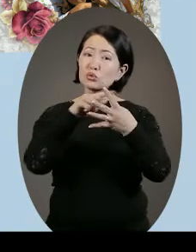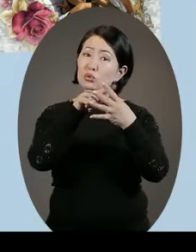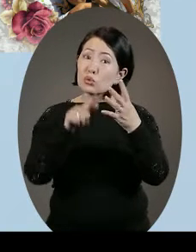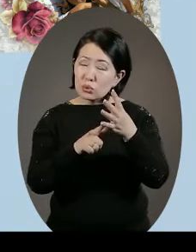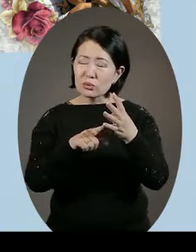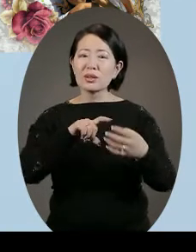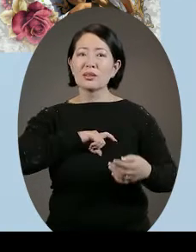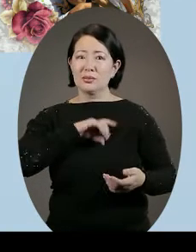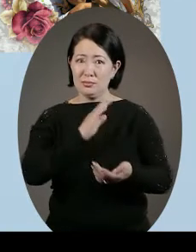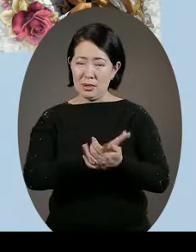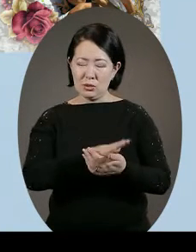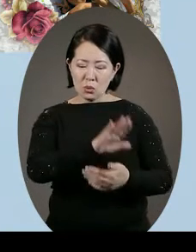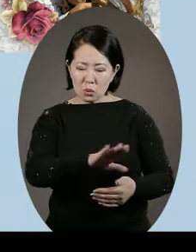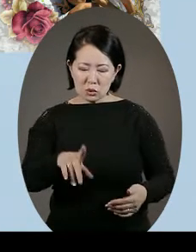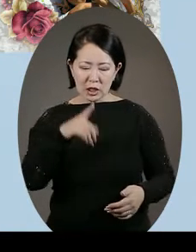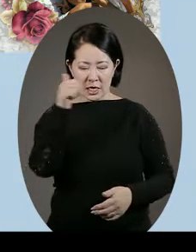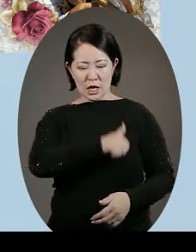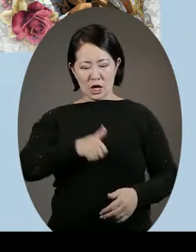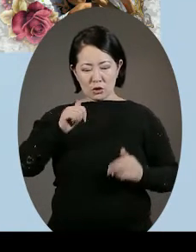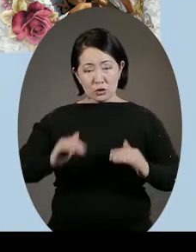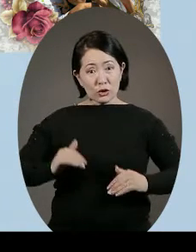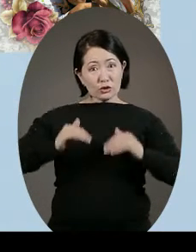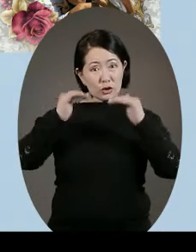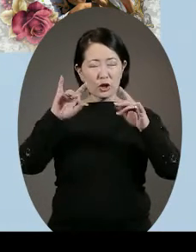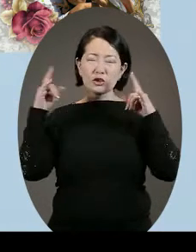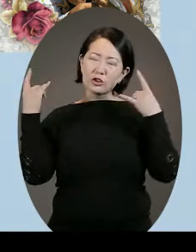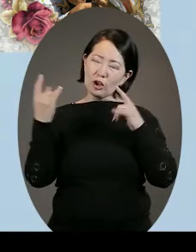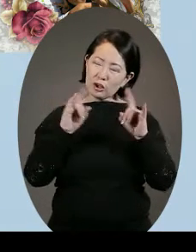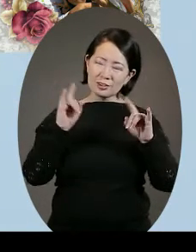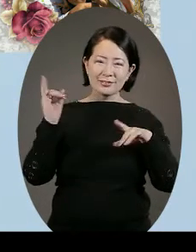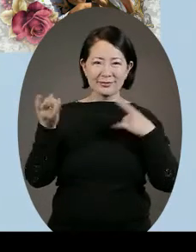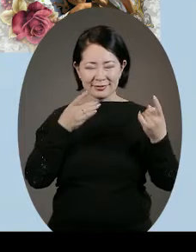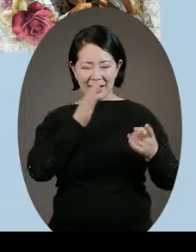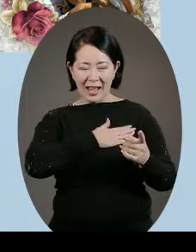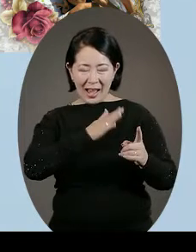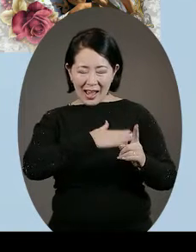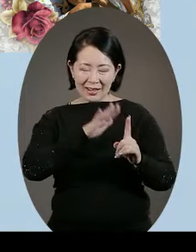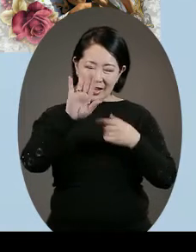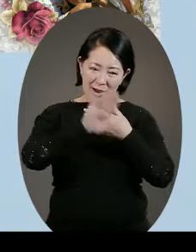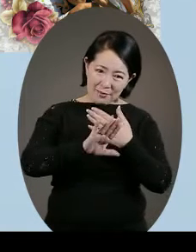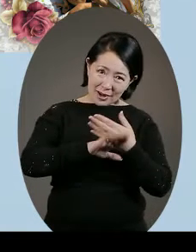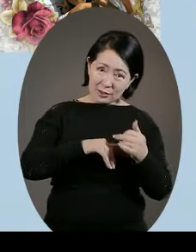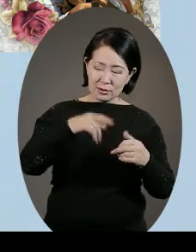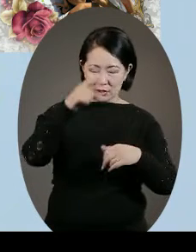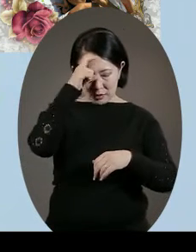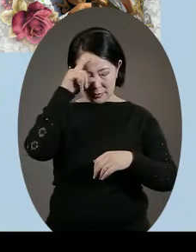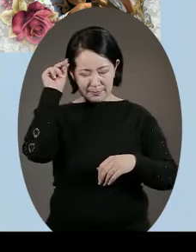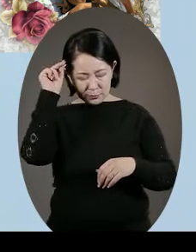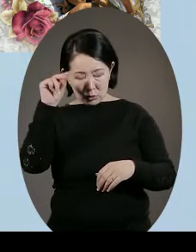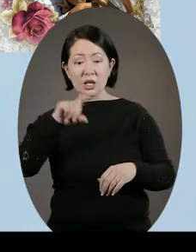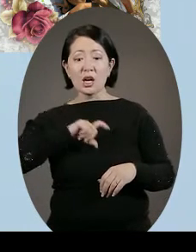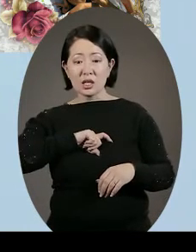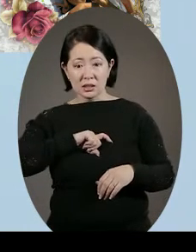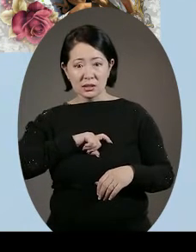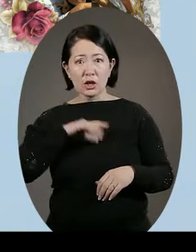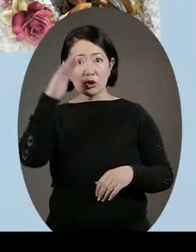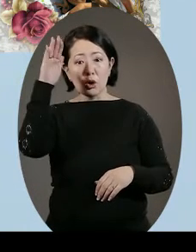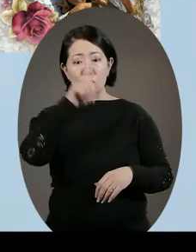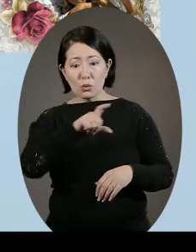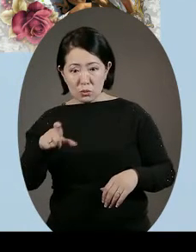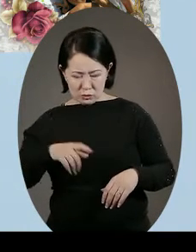эрхтэй. Хүүхдүүд маань эрүүл их хүсн төрнөж, тоглож, наадан, хайрлуулж, хамгаалуулж, эрдэм номд суралцах эрхтэй. Томчвол